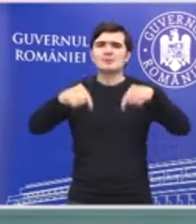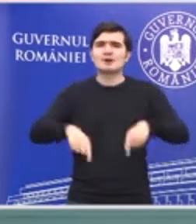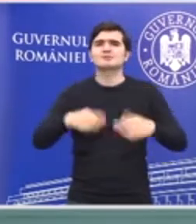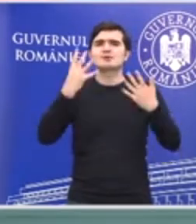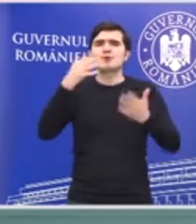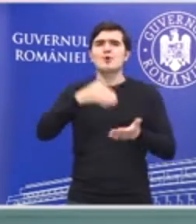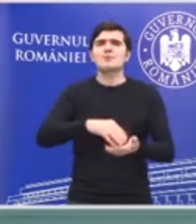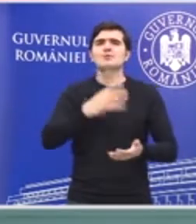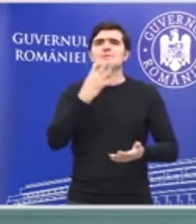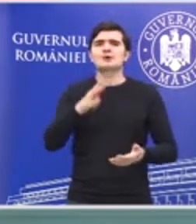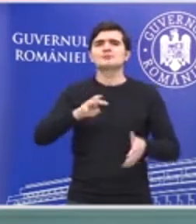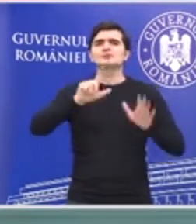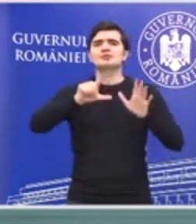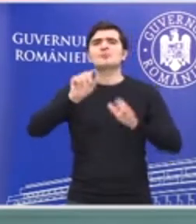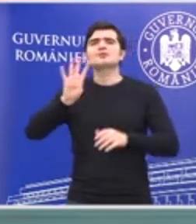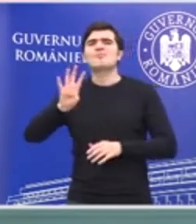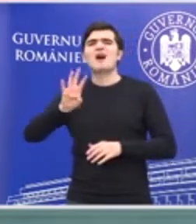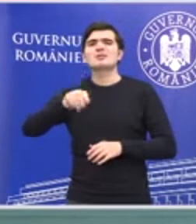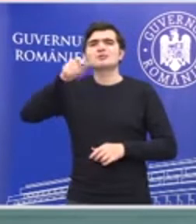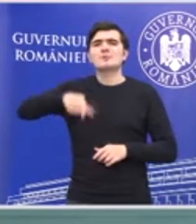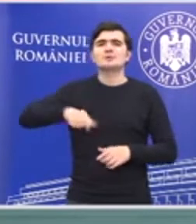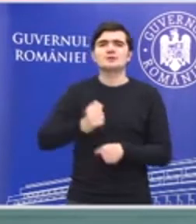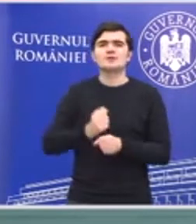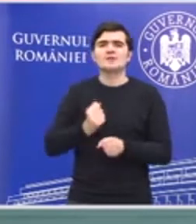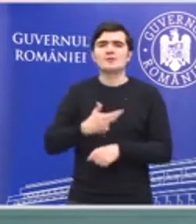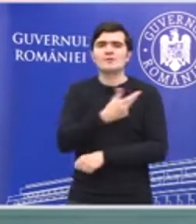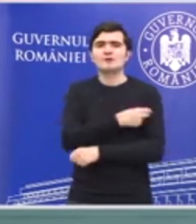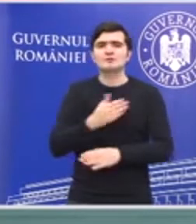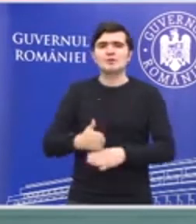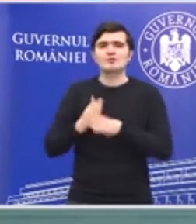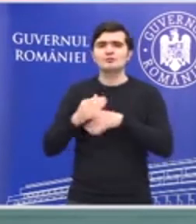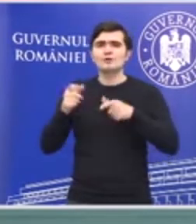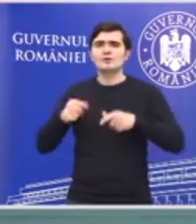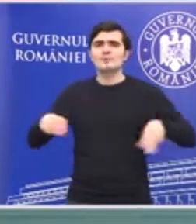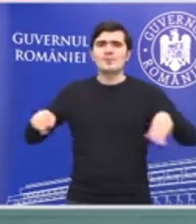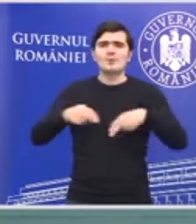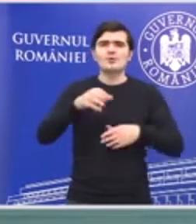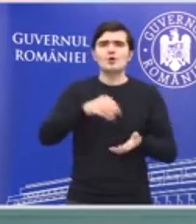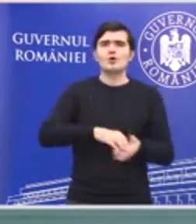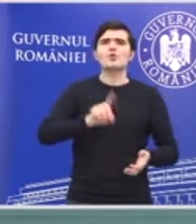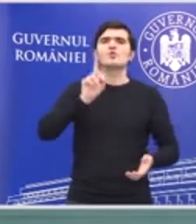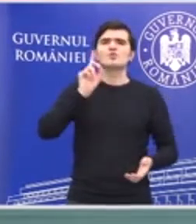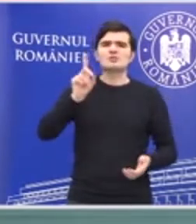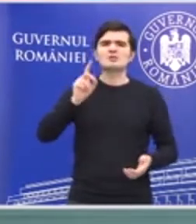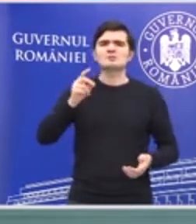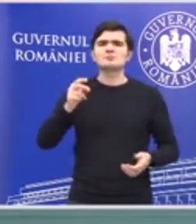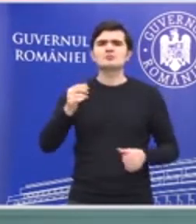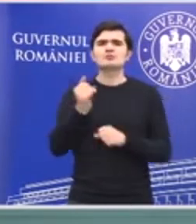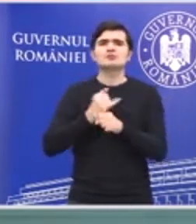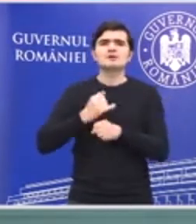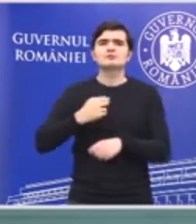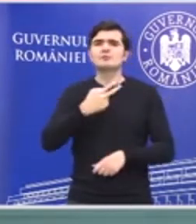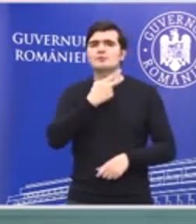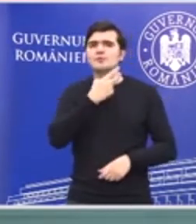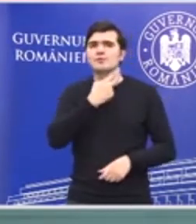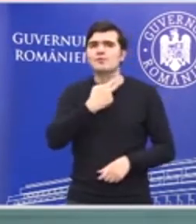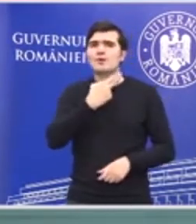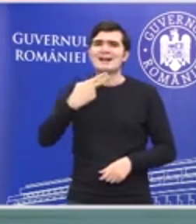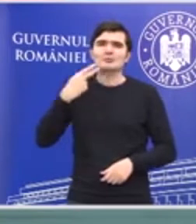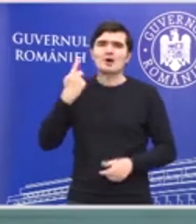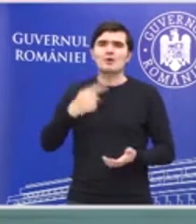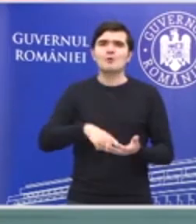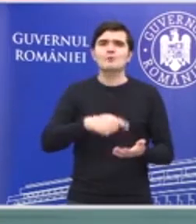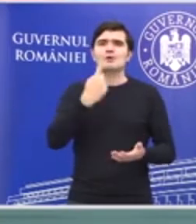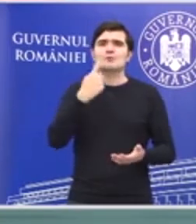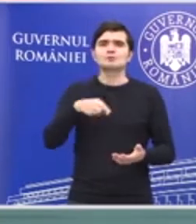9.474 de persoane cu ajutorul echipelor mobile. Pe primul loc, cele mai multe persoane au fost vaccinate în județul Hunedoara, 1.164